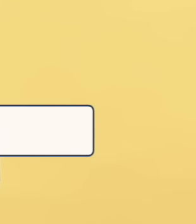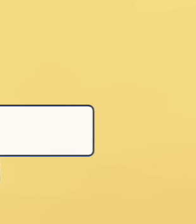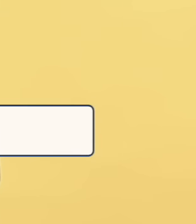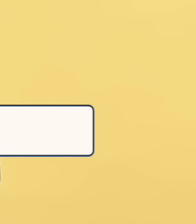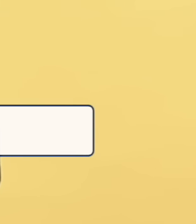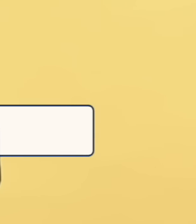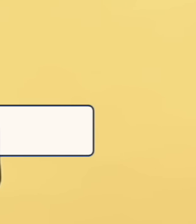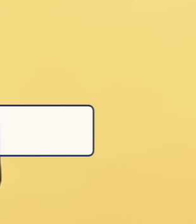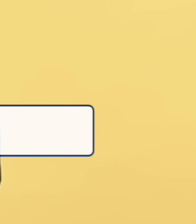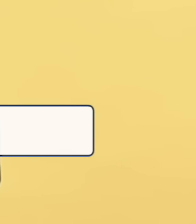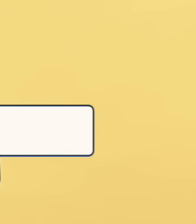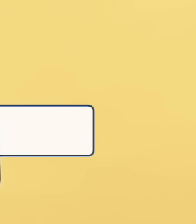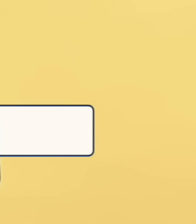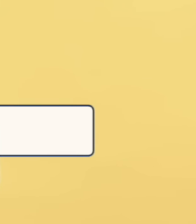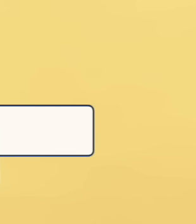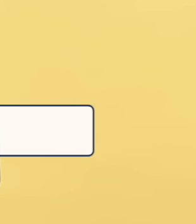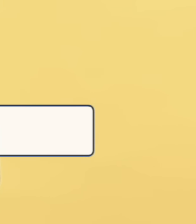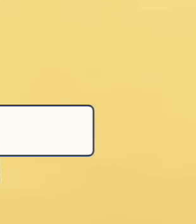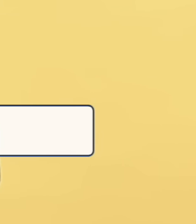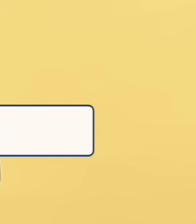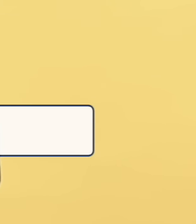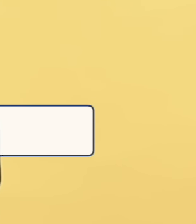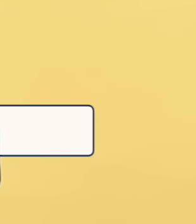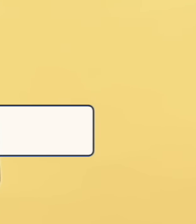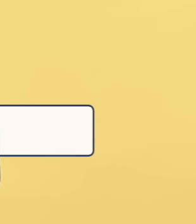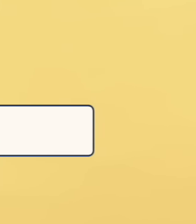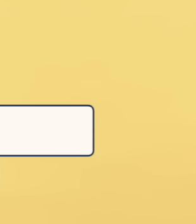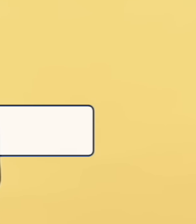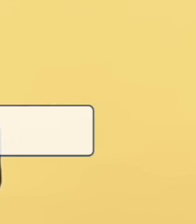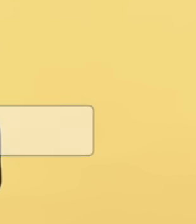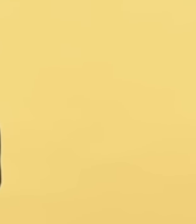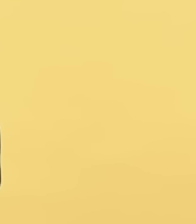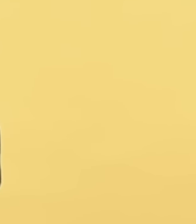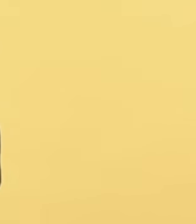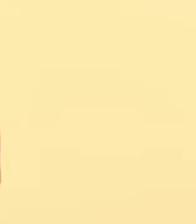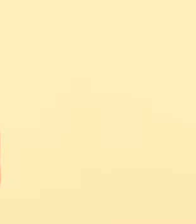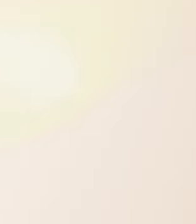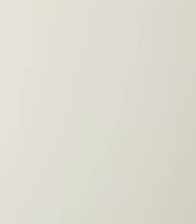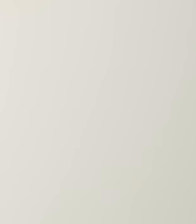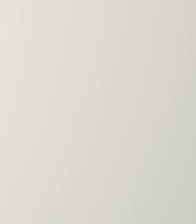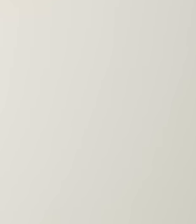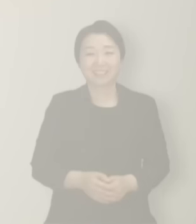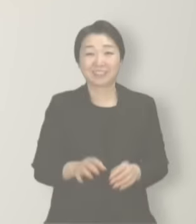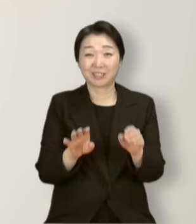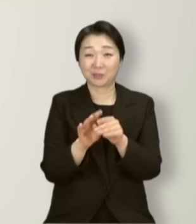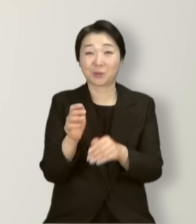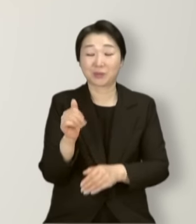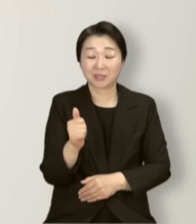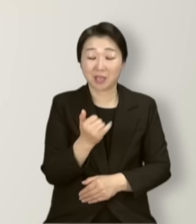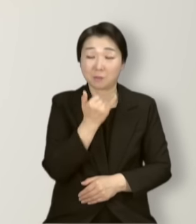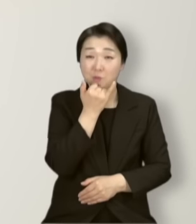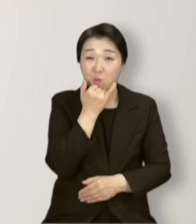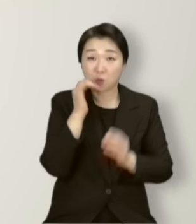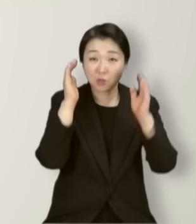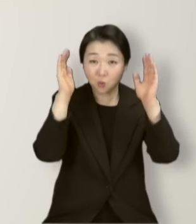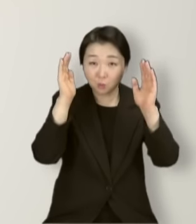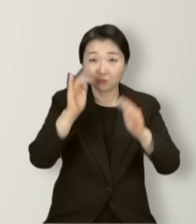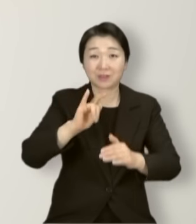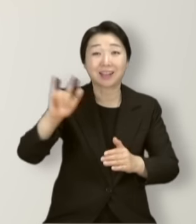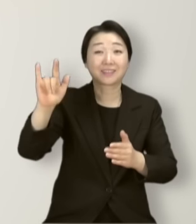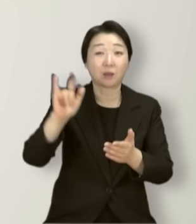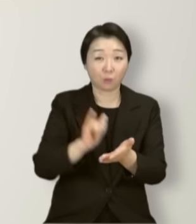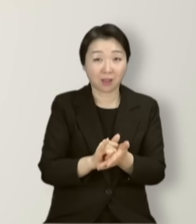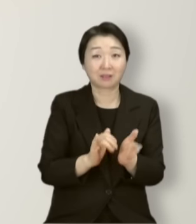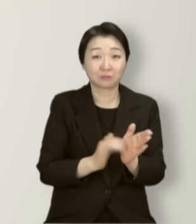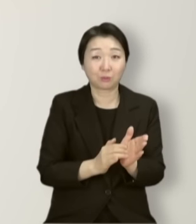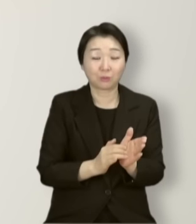같다. 동행 감사 은혜 그렇게 얘기하고 내려왔네요. 이 총장님께서 또 독일에 유학을